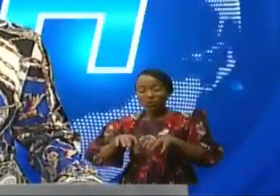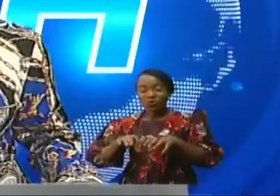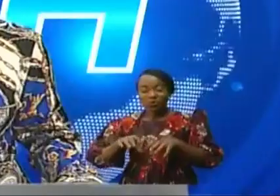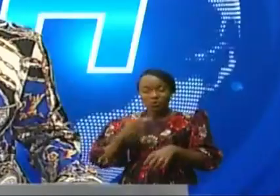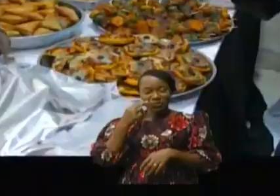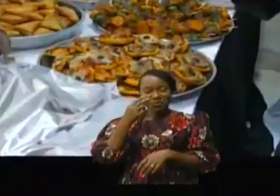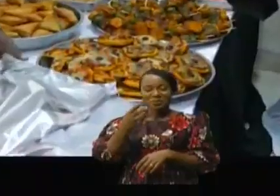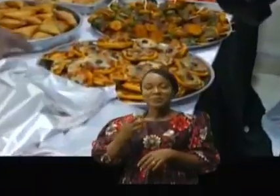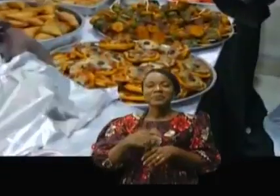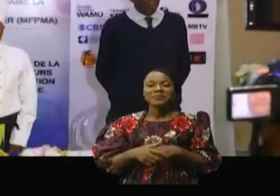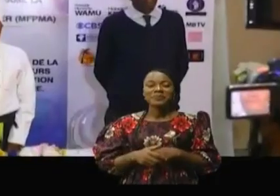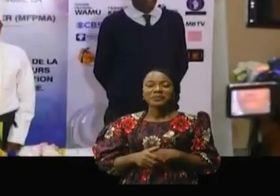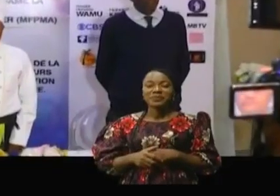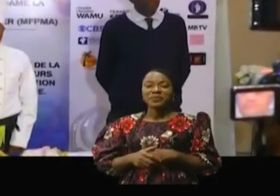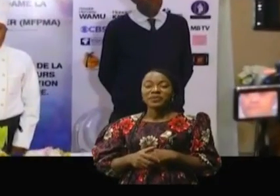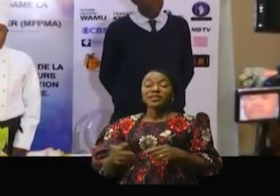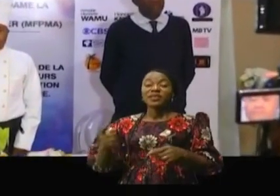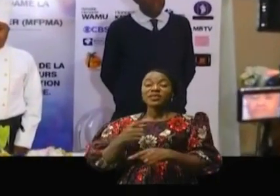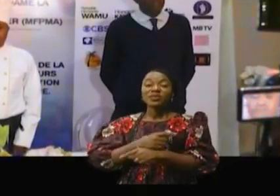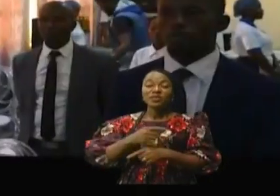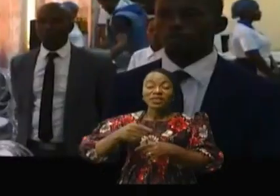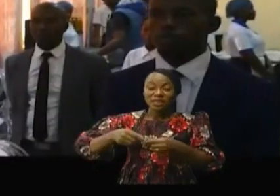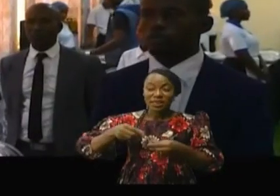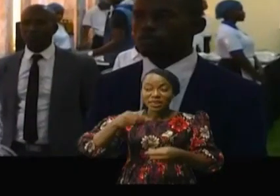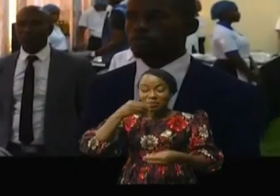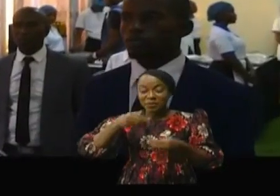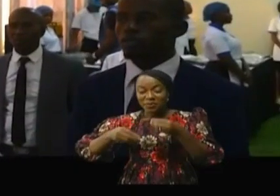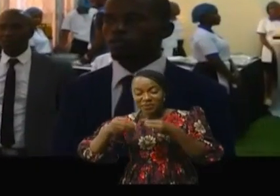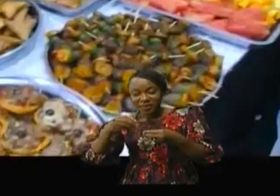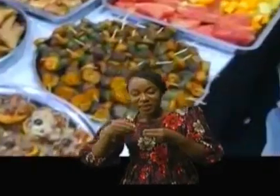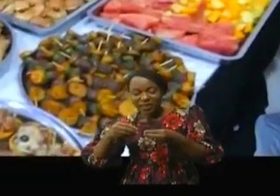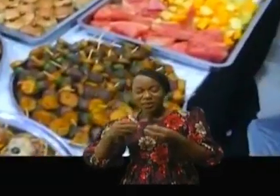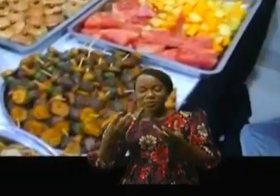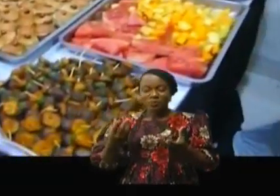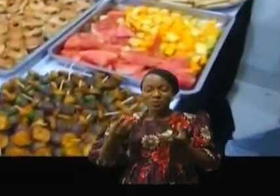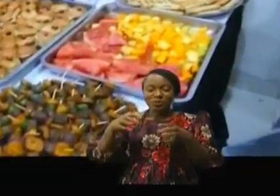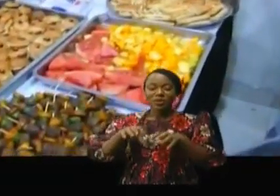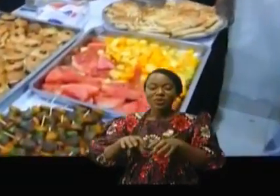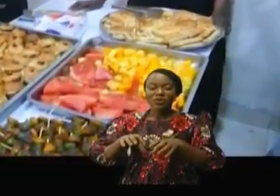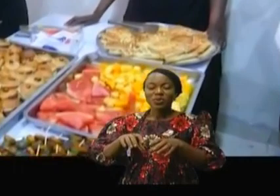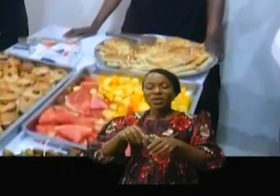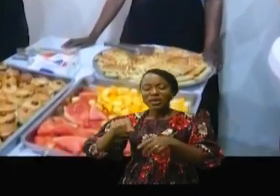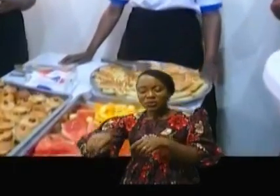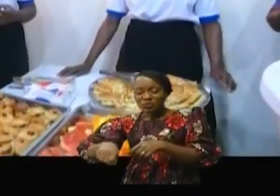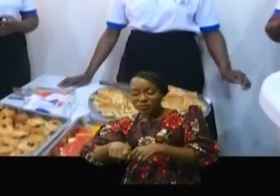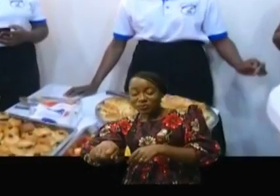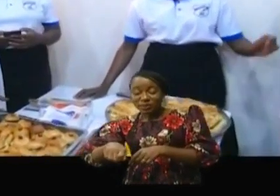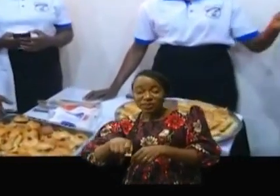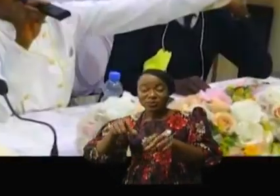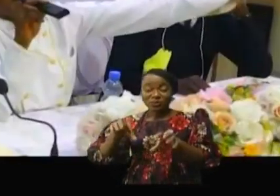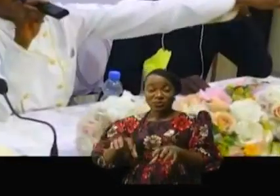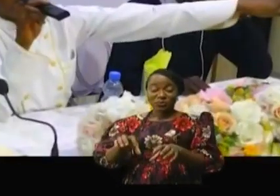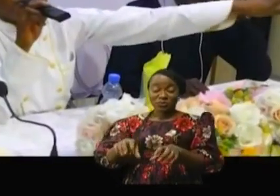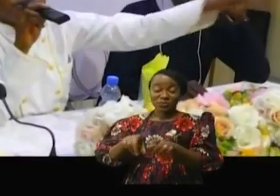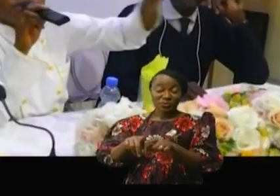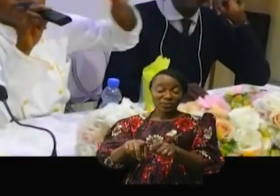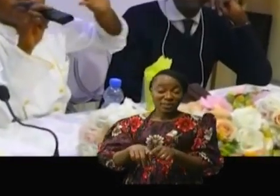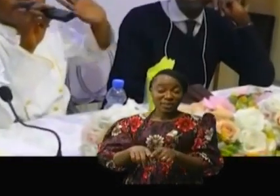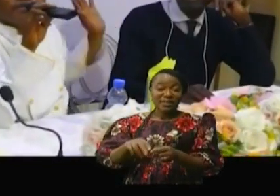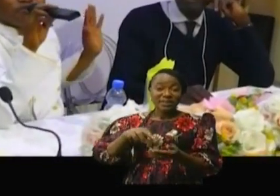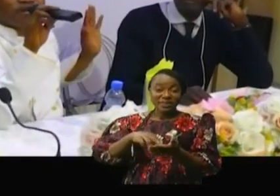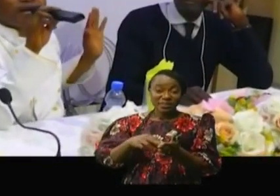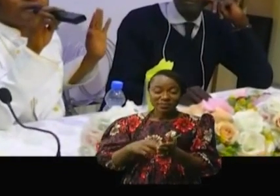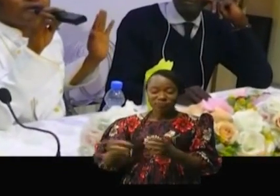Kenina. Une journée de buffet dinatoire de la gastronomie congolaise et des cuisines d'ailleurs Moment unique des mélanges